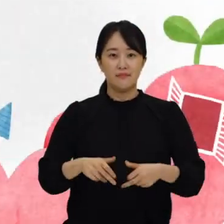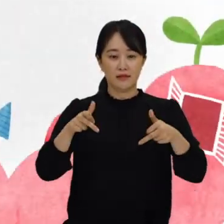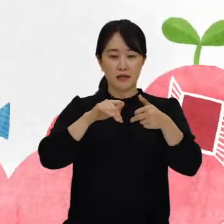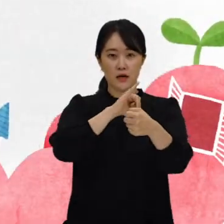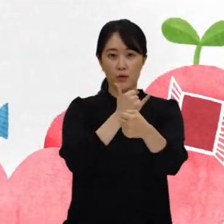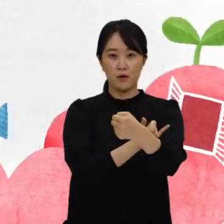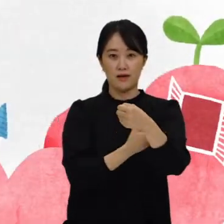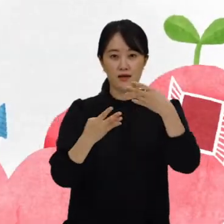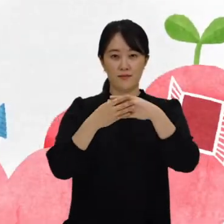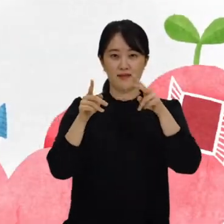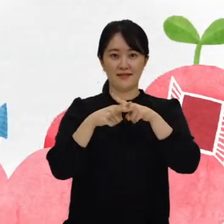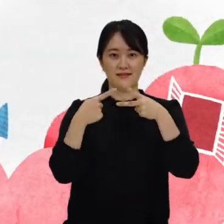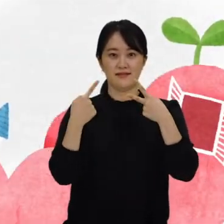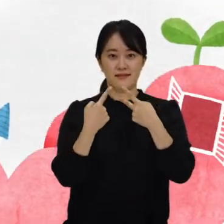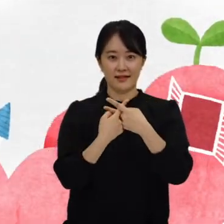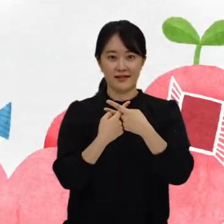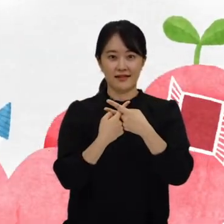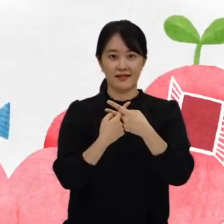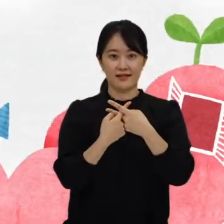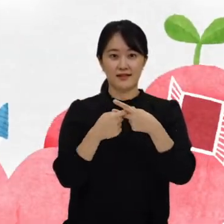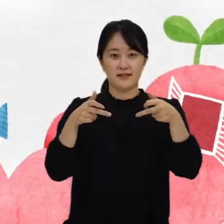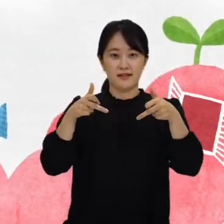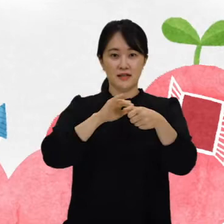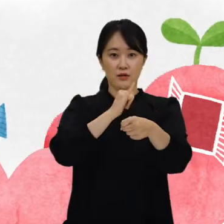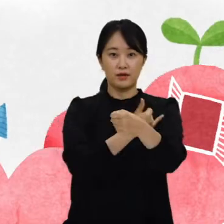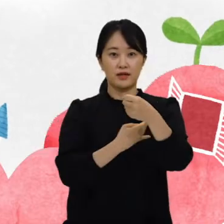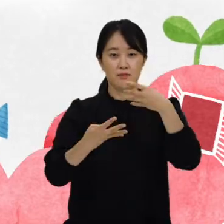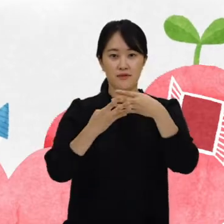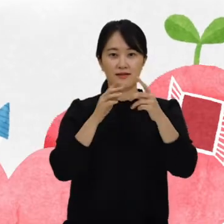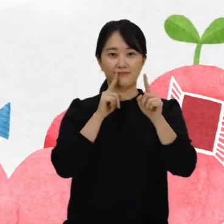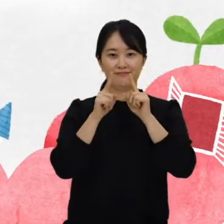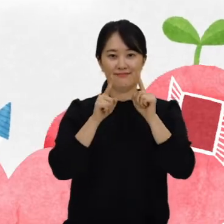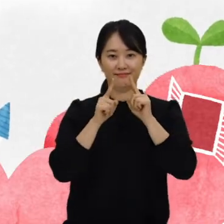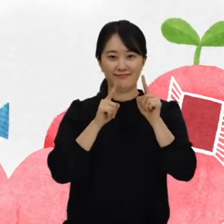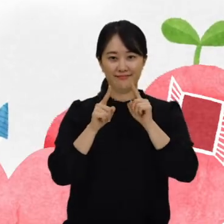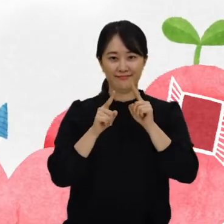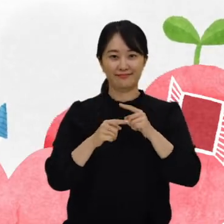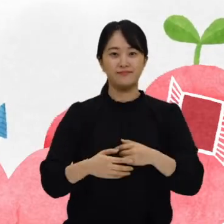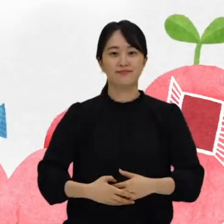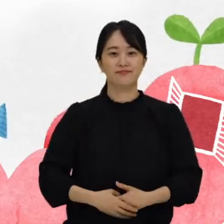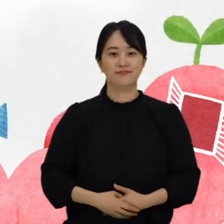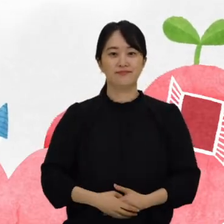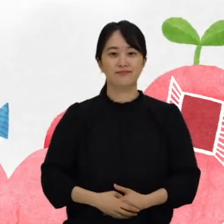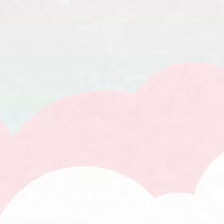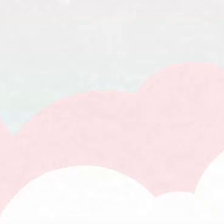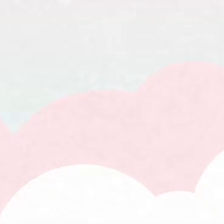유엔 장애인 권리 협약에 의해 유엔 장애인 권리 협약을 말하다.